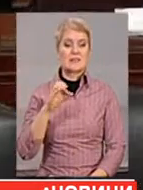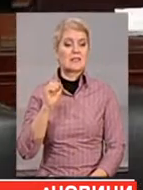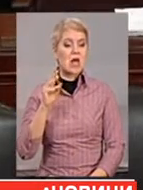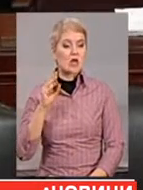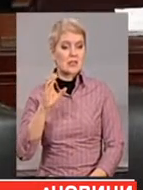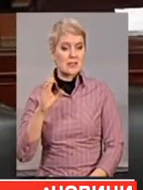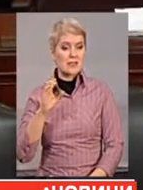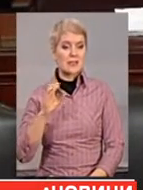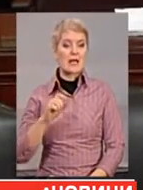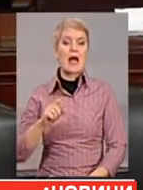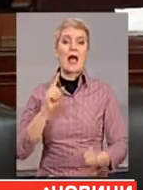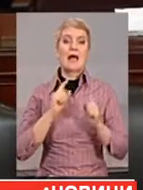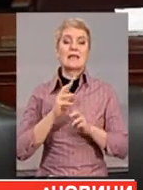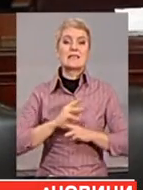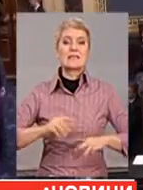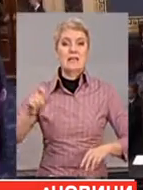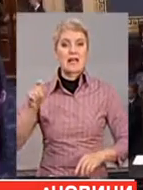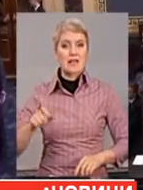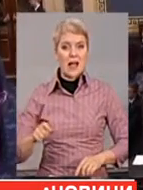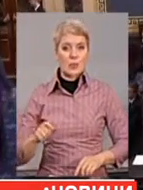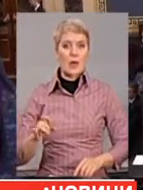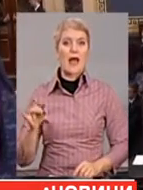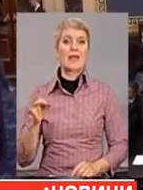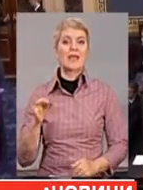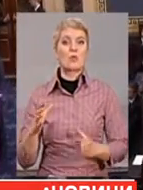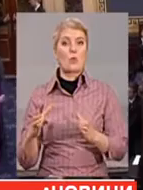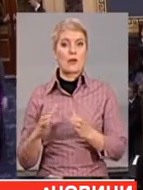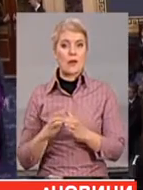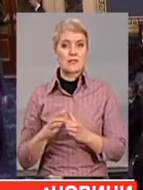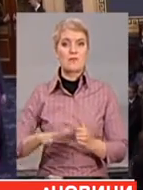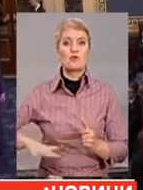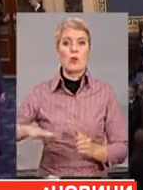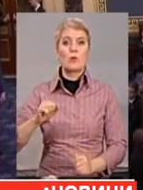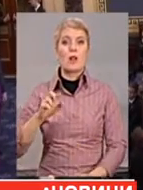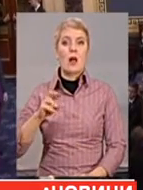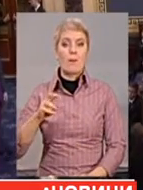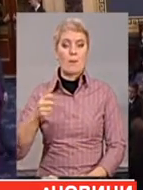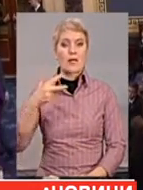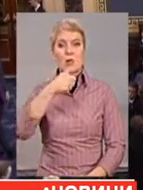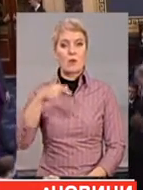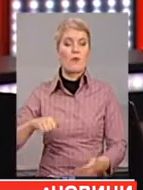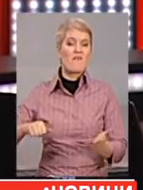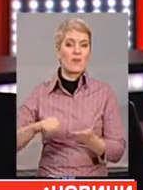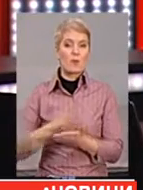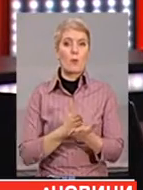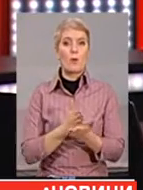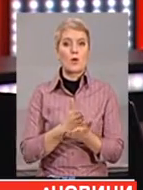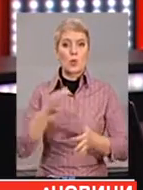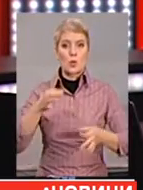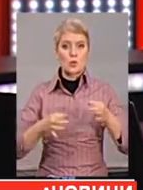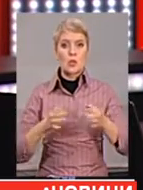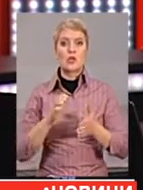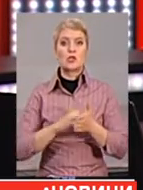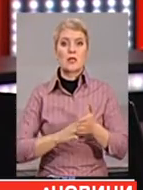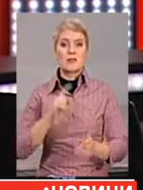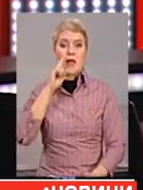– сенатор-республіканець від штату Алабама. 30 років тому йому відмовили в посаді федерального судді через расистські